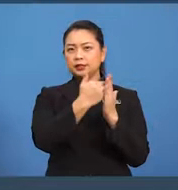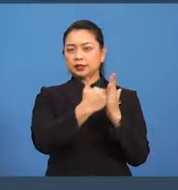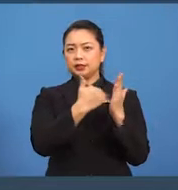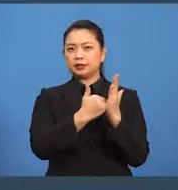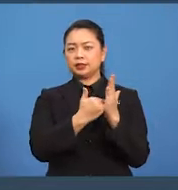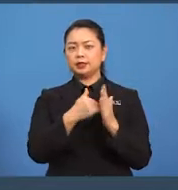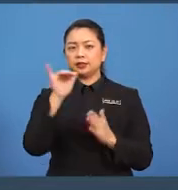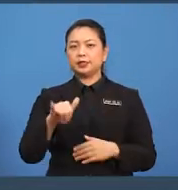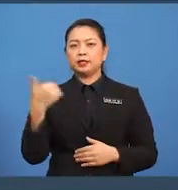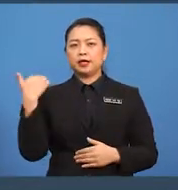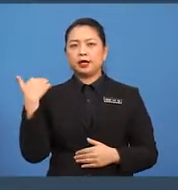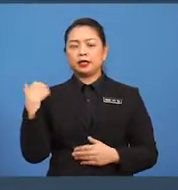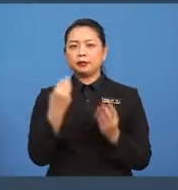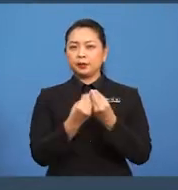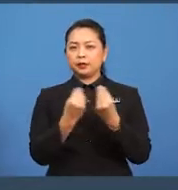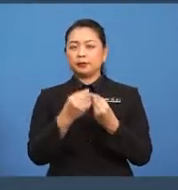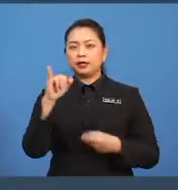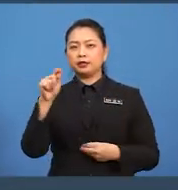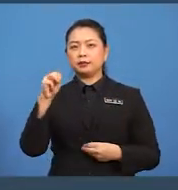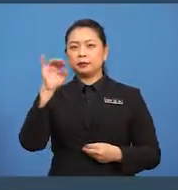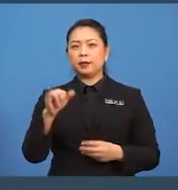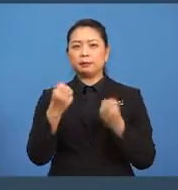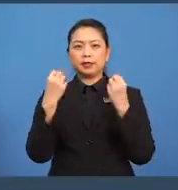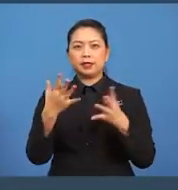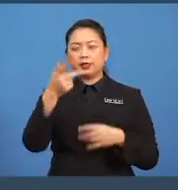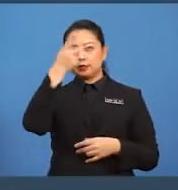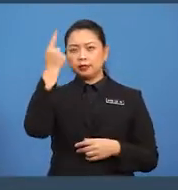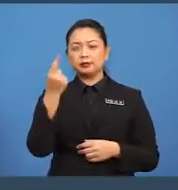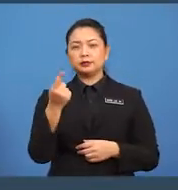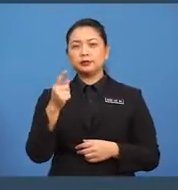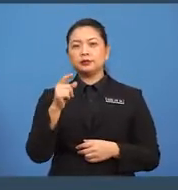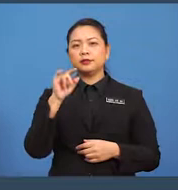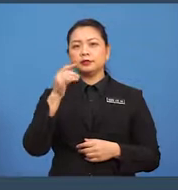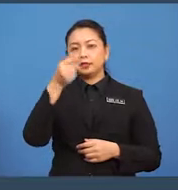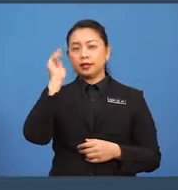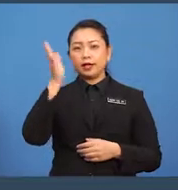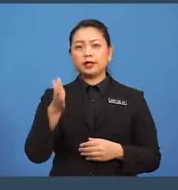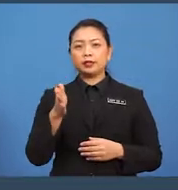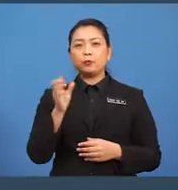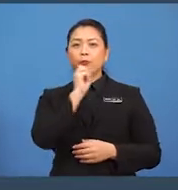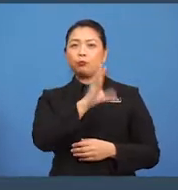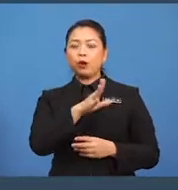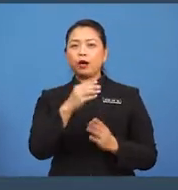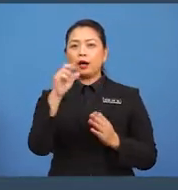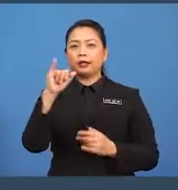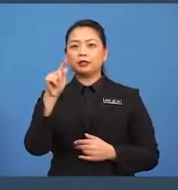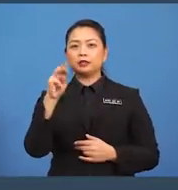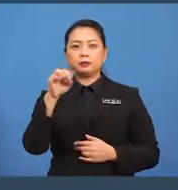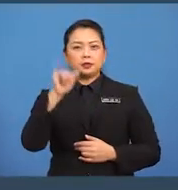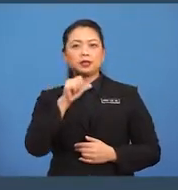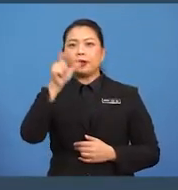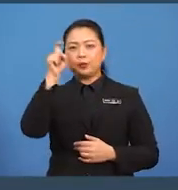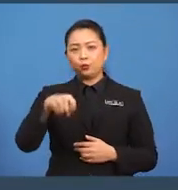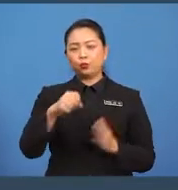yang mempunyai bilangan item yang banyak kerana ia akan mengabaikan senarai item yang tidak